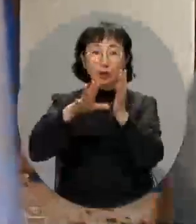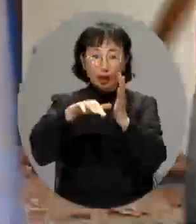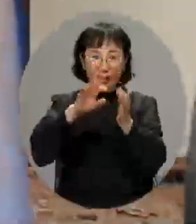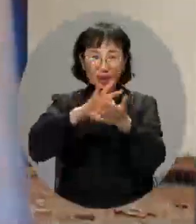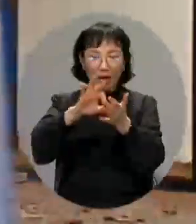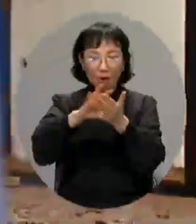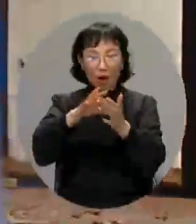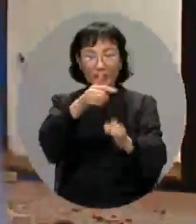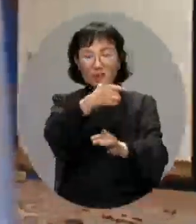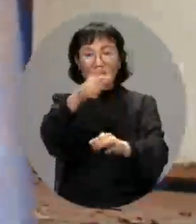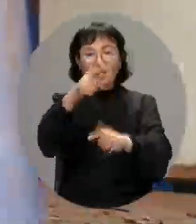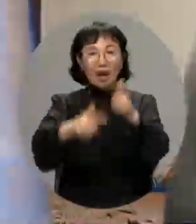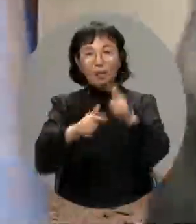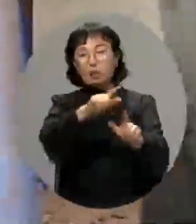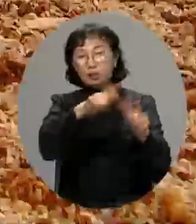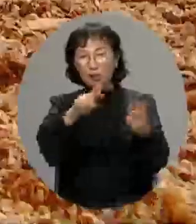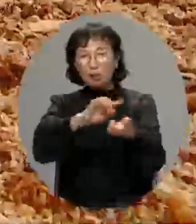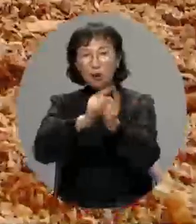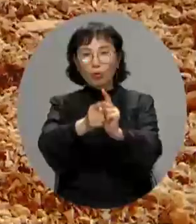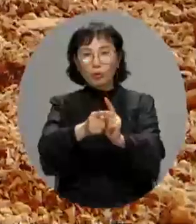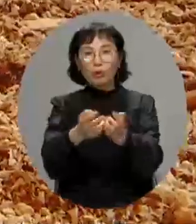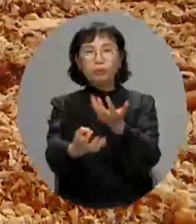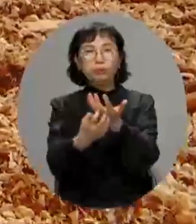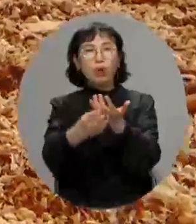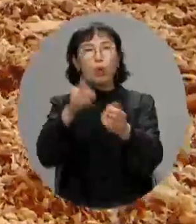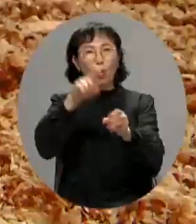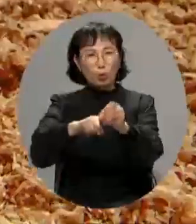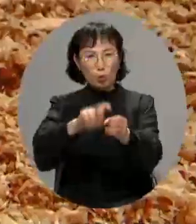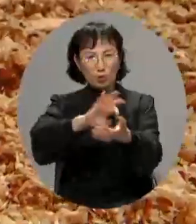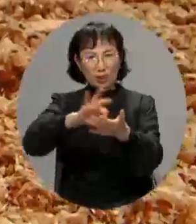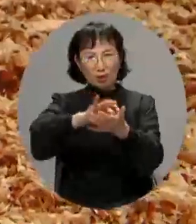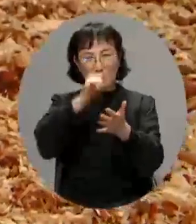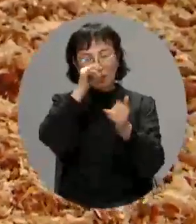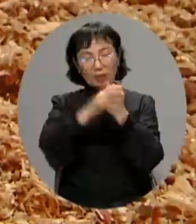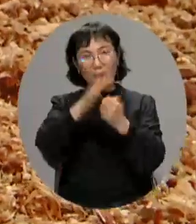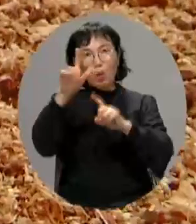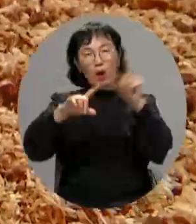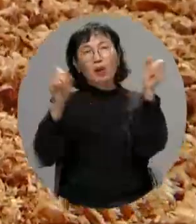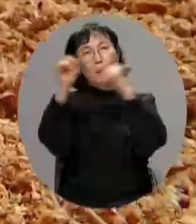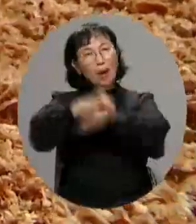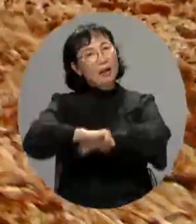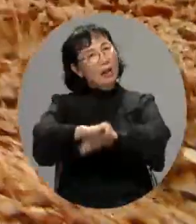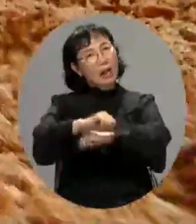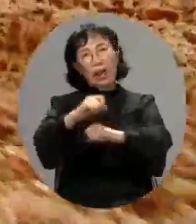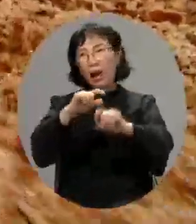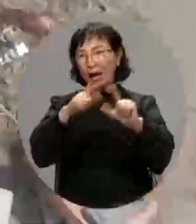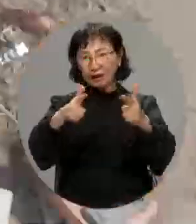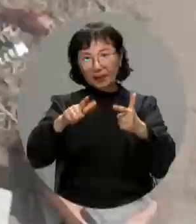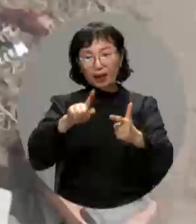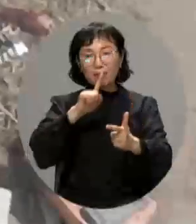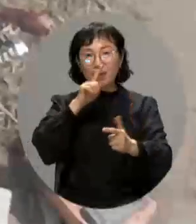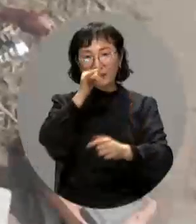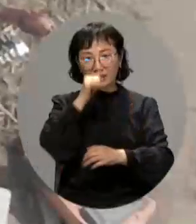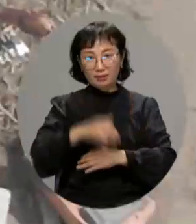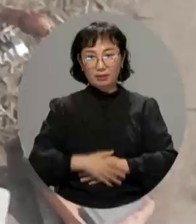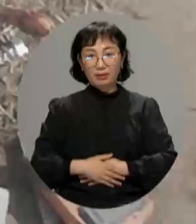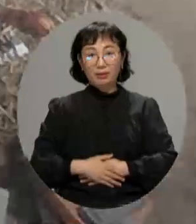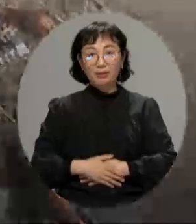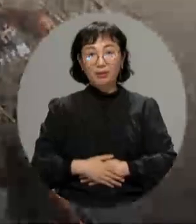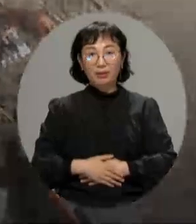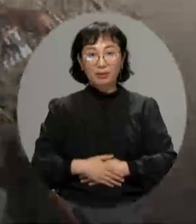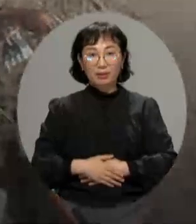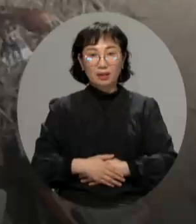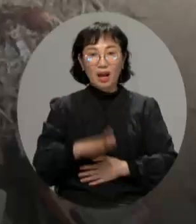쓰이는 격이어서 오히려 산림을 훼손하는 환경 파괴 산업 아니냐는 지적도 있습니다. 바이오매스 같은